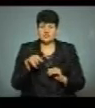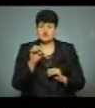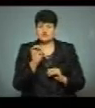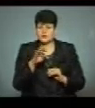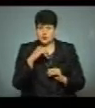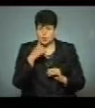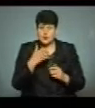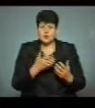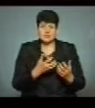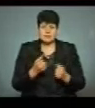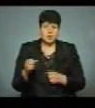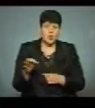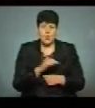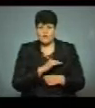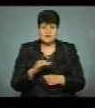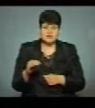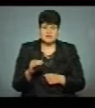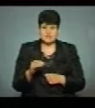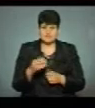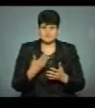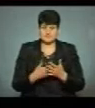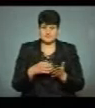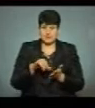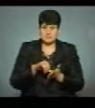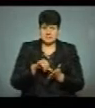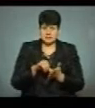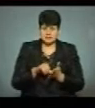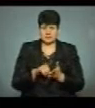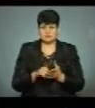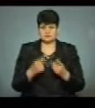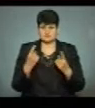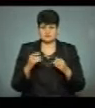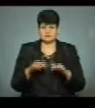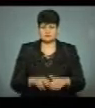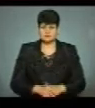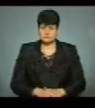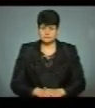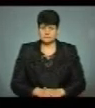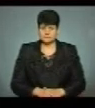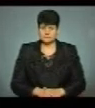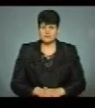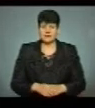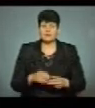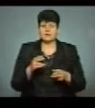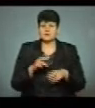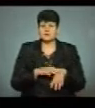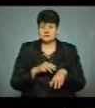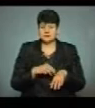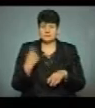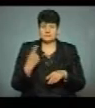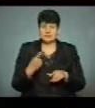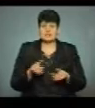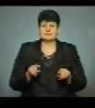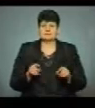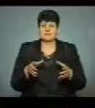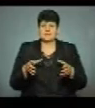2014-му отримало офіційну акредитацію як представник глобального руху. Оперативники області затримали поліцейського,